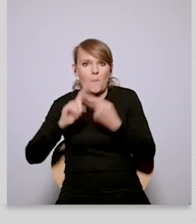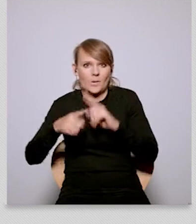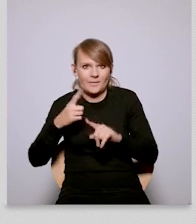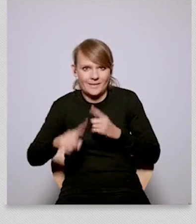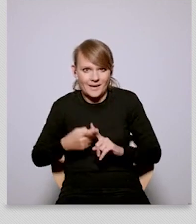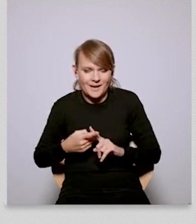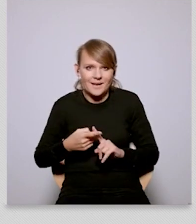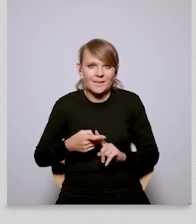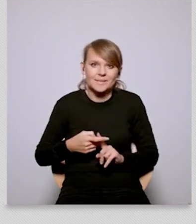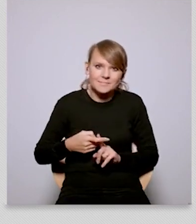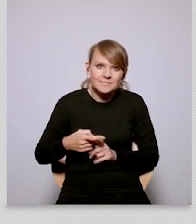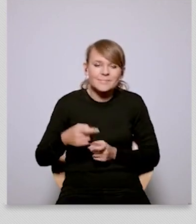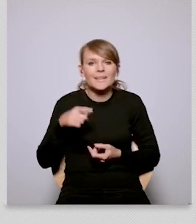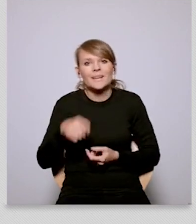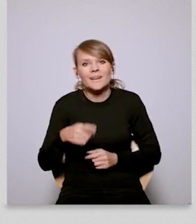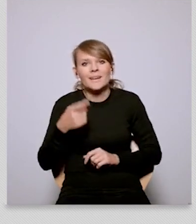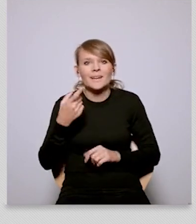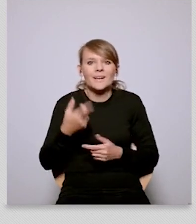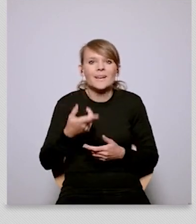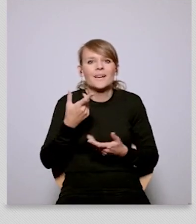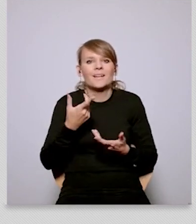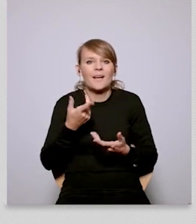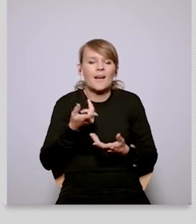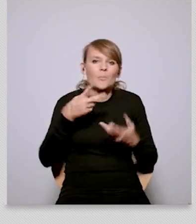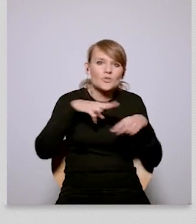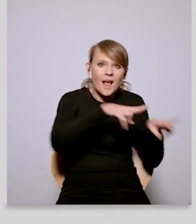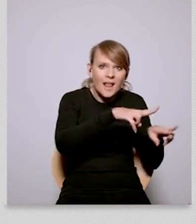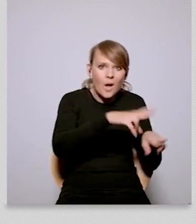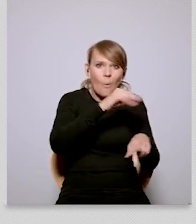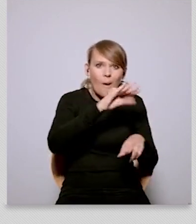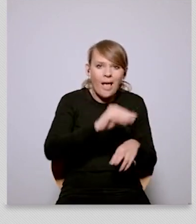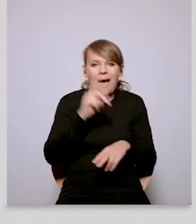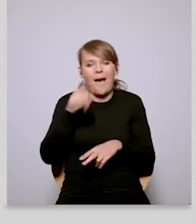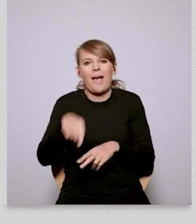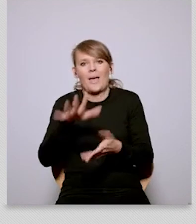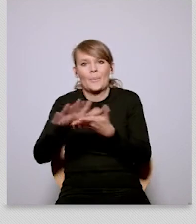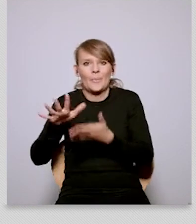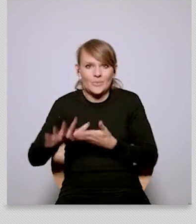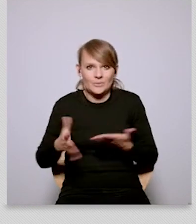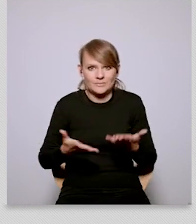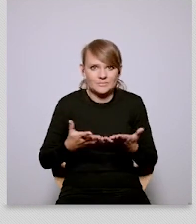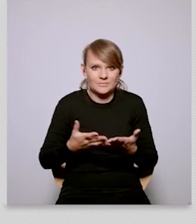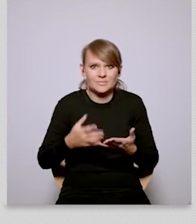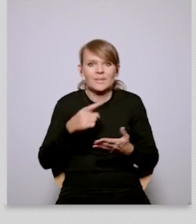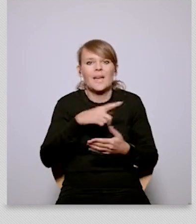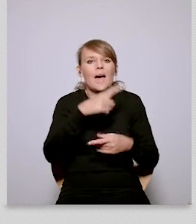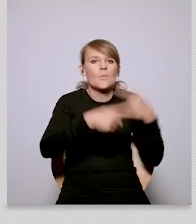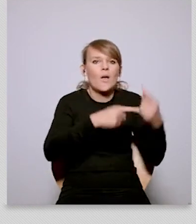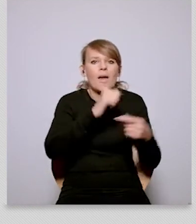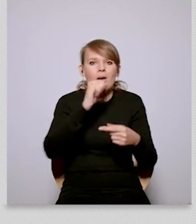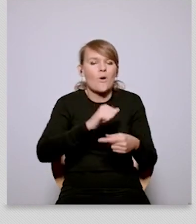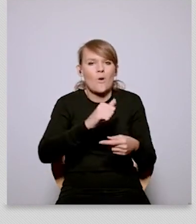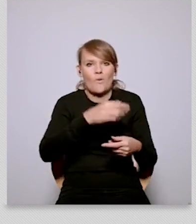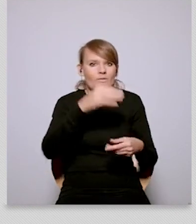takie jakby brudna przynależność do Unii która powoduje, że jest źródłem erozji procesów europejskich wewnątrz i